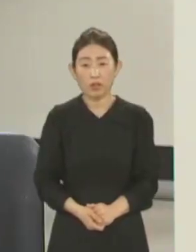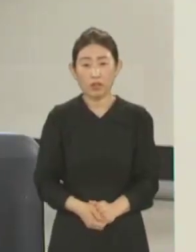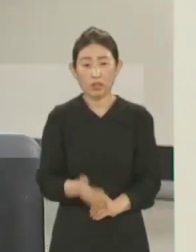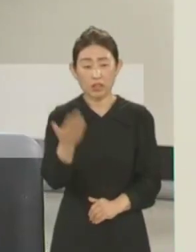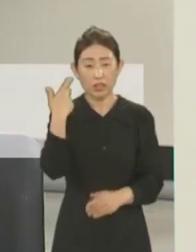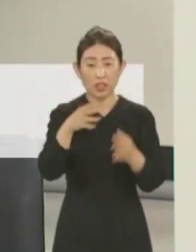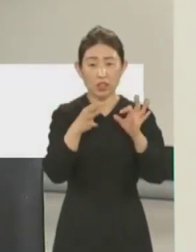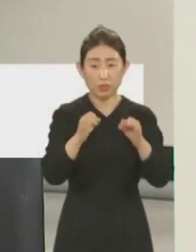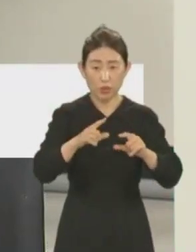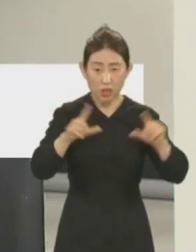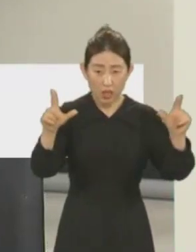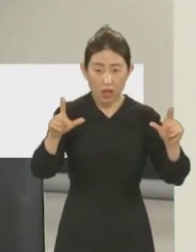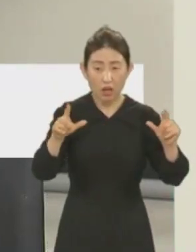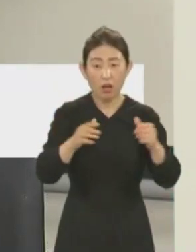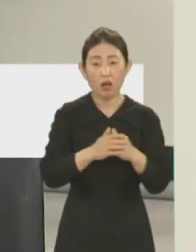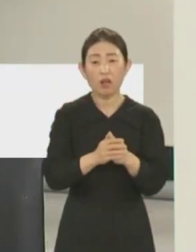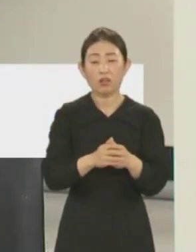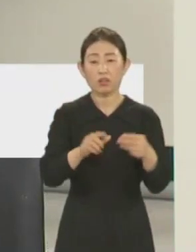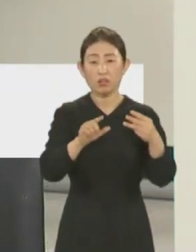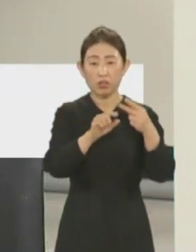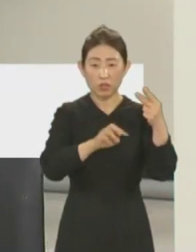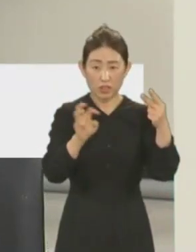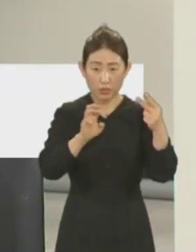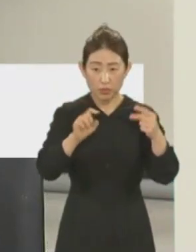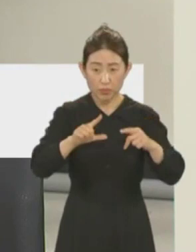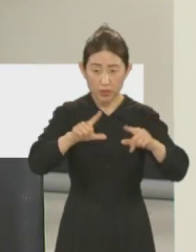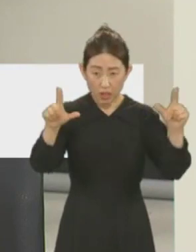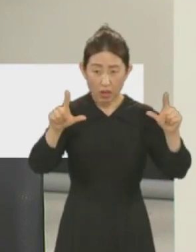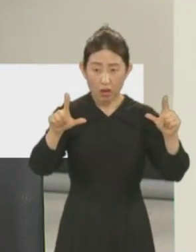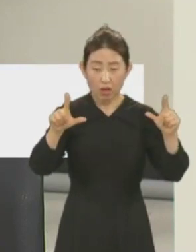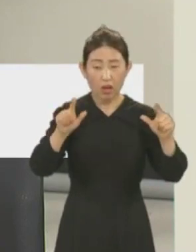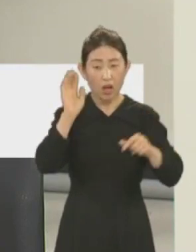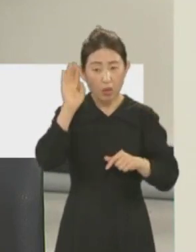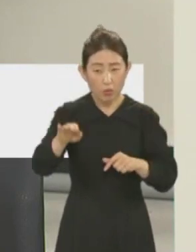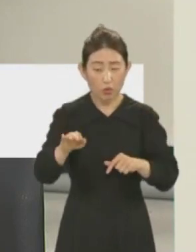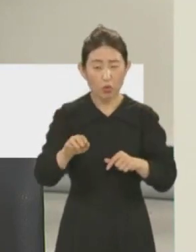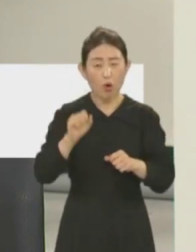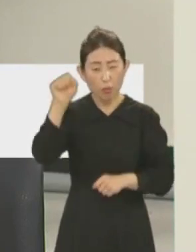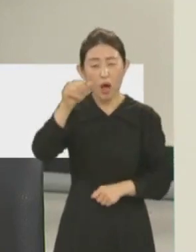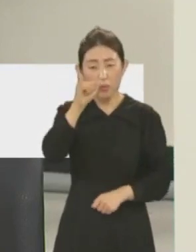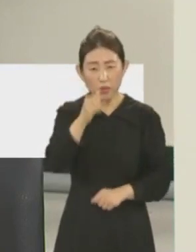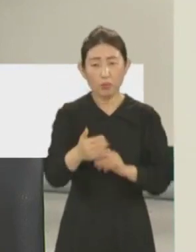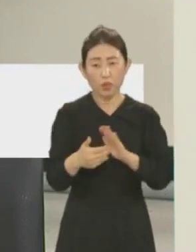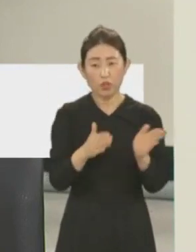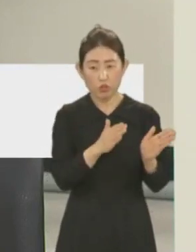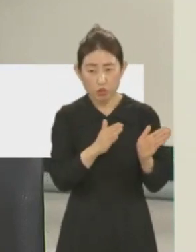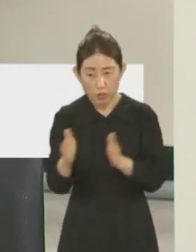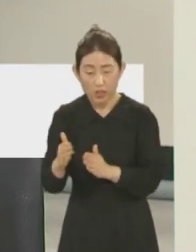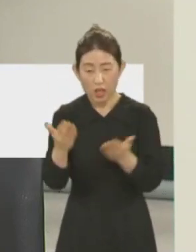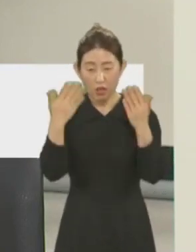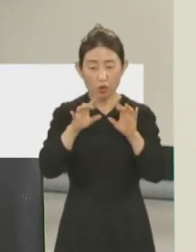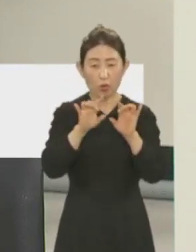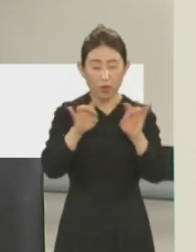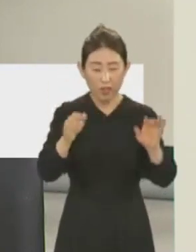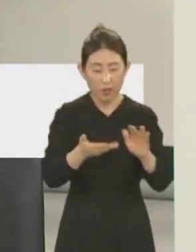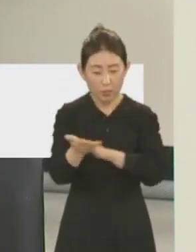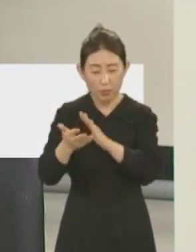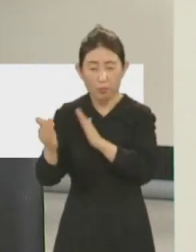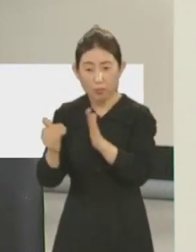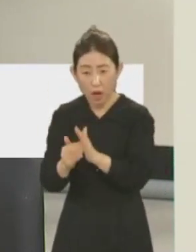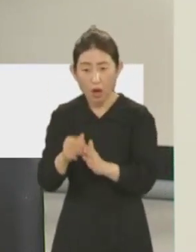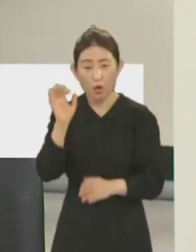지난 금요일 31일 총파업 대응 대책을 일선 학교에 시달하였고 파업 상황을 가정통신문